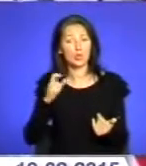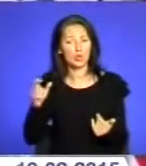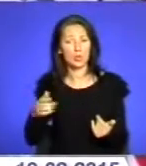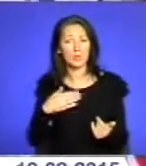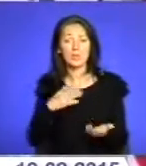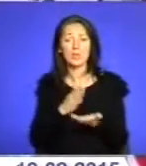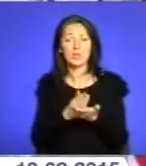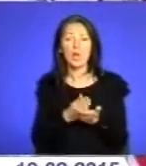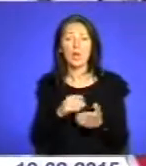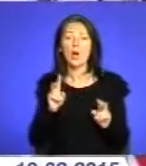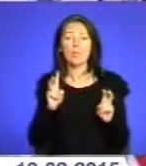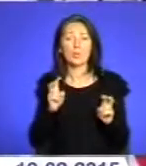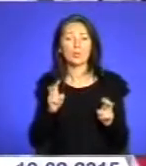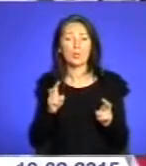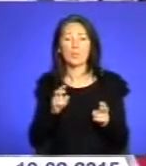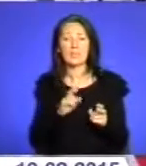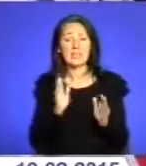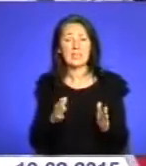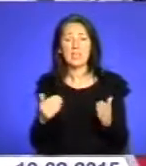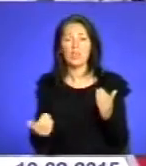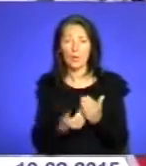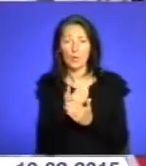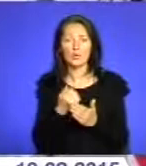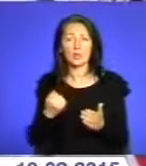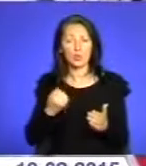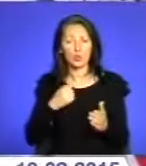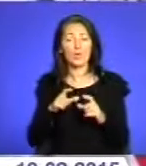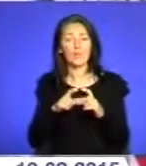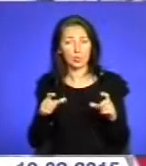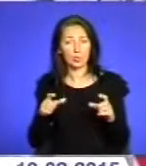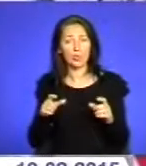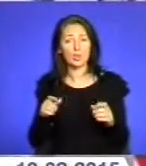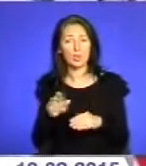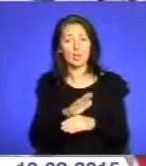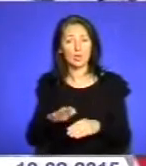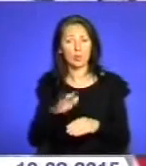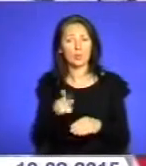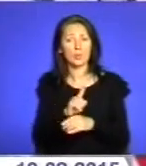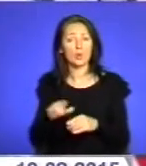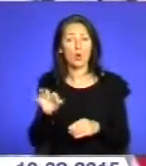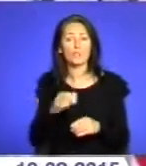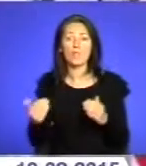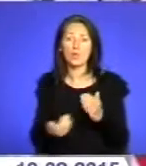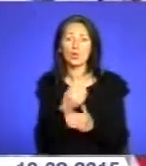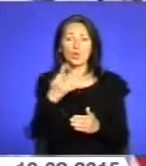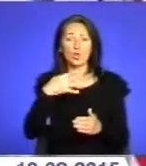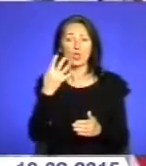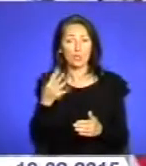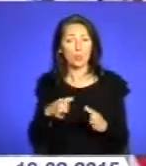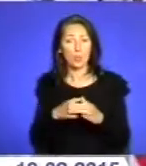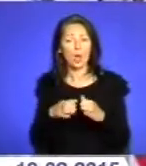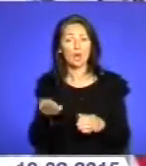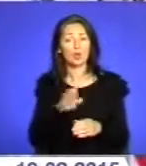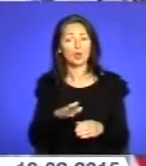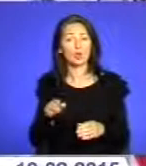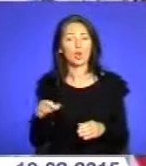тільки відновлювати військові структури на території Тернопільської області, відновлювати бригаду, 44-ту бригаду на території Тернопільської області